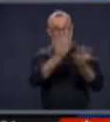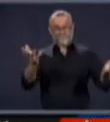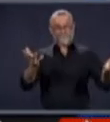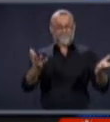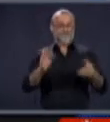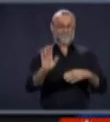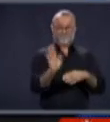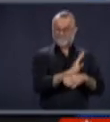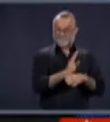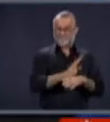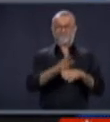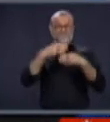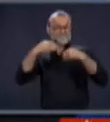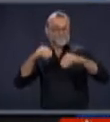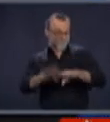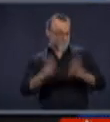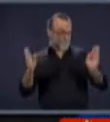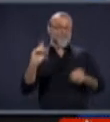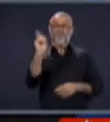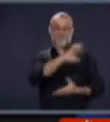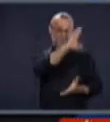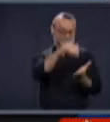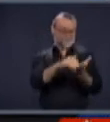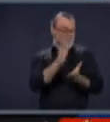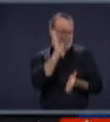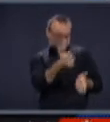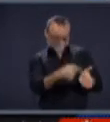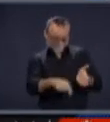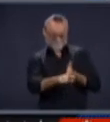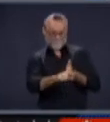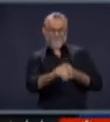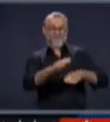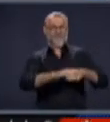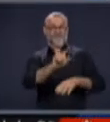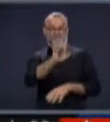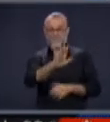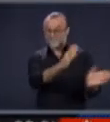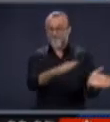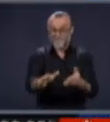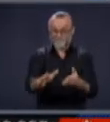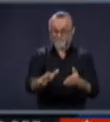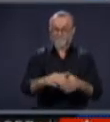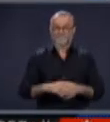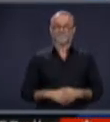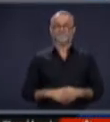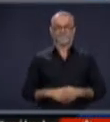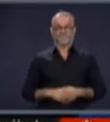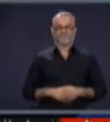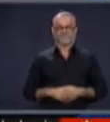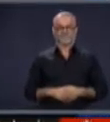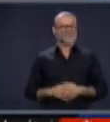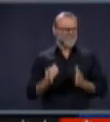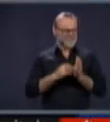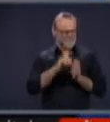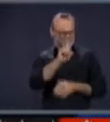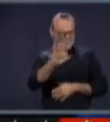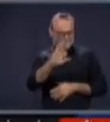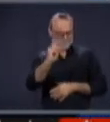réouvrir les commerces de détail dans la région de Montréal dans une semaine, comme prévu le 25